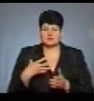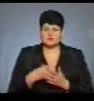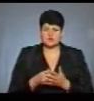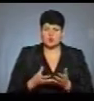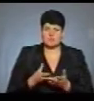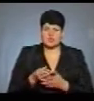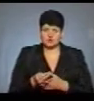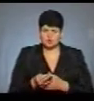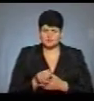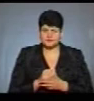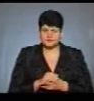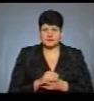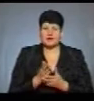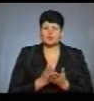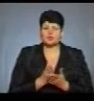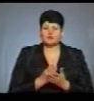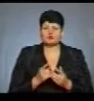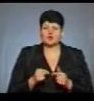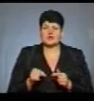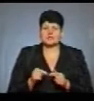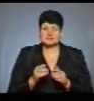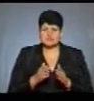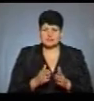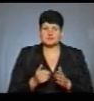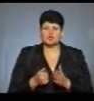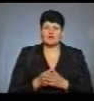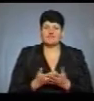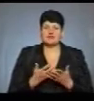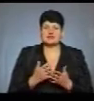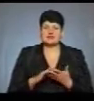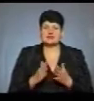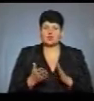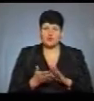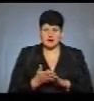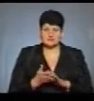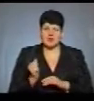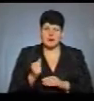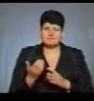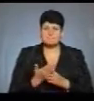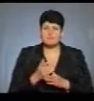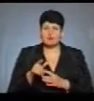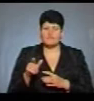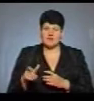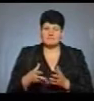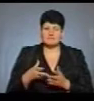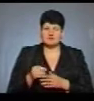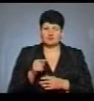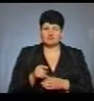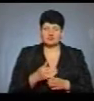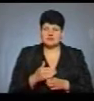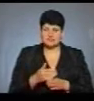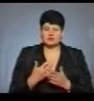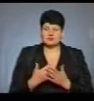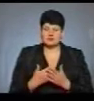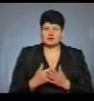платежу на обслуговуючій організації до вияснення ситуації, а пільговикам би платити ту частину, наприклад,